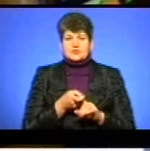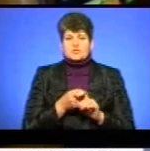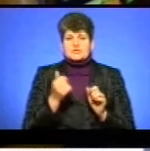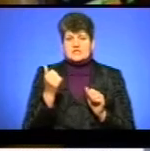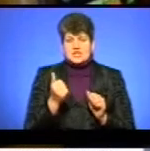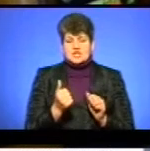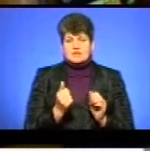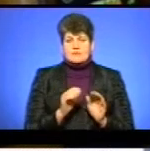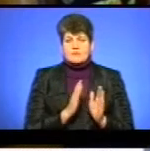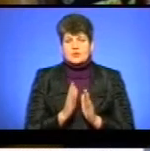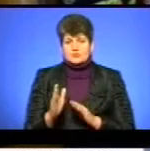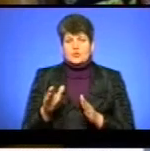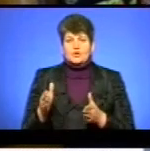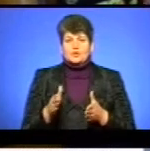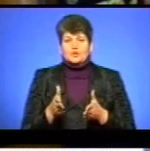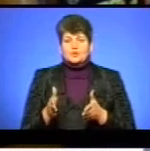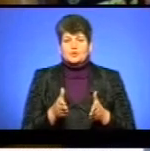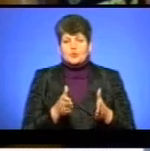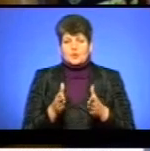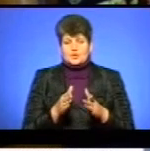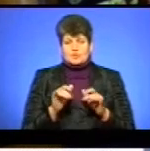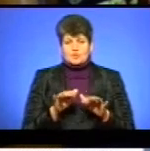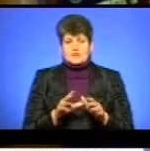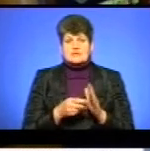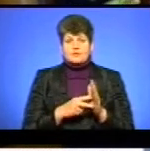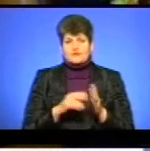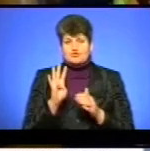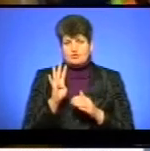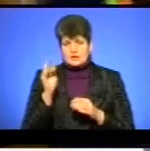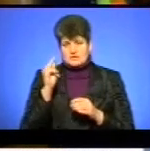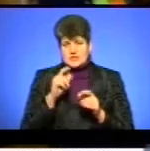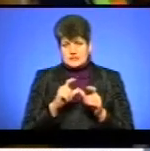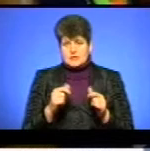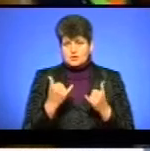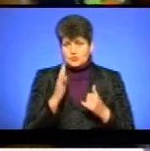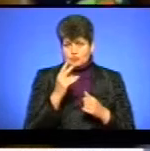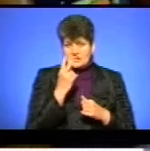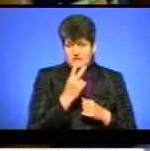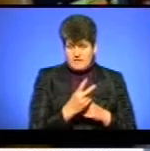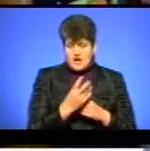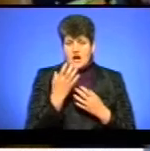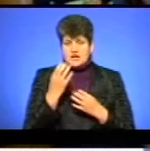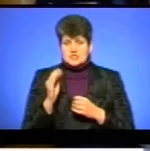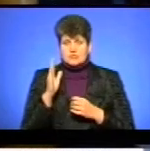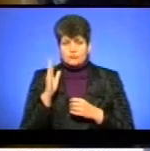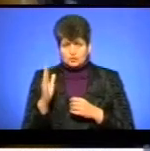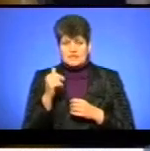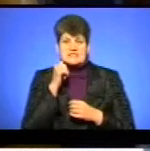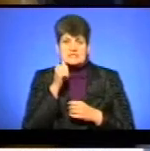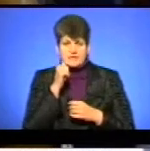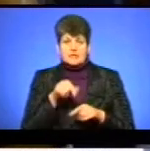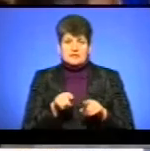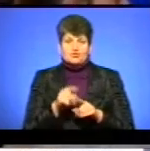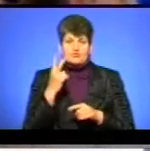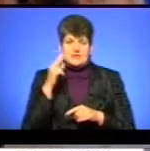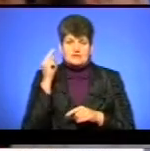безпеки дорожнього руху. Вона запланована в 4 навчальних закладах. Сьогодні буде 2 навчальні заклади і ще буде вона тривати завтра також 2